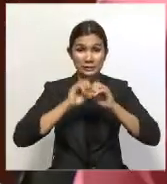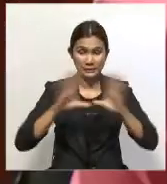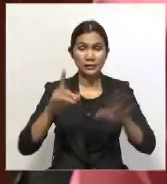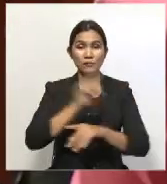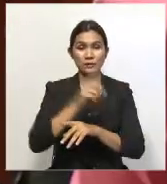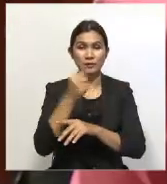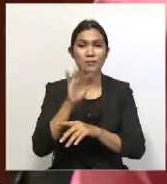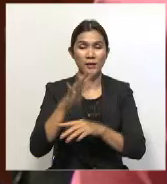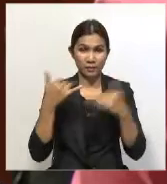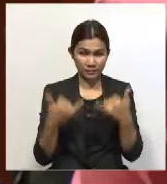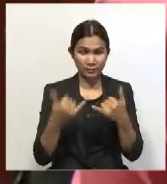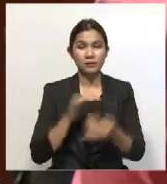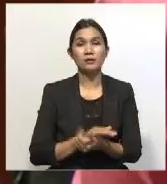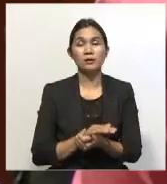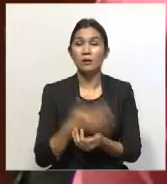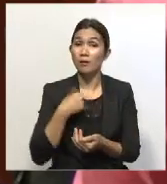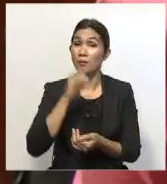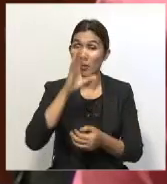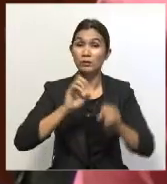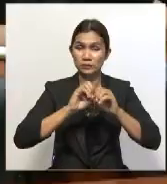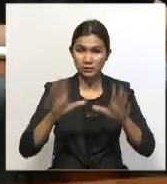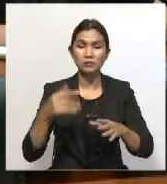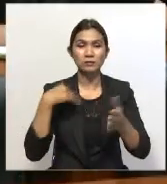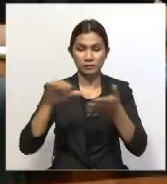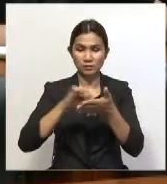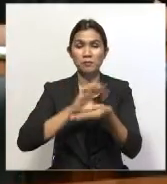ภายในวันที่15 มิถุนายนนี้พร้อมยืนยันนะคะว่าจะมี